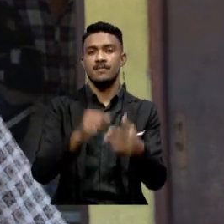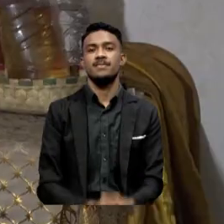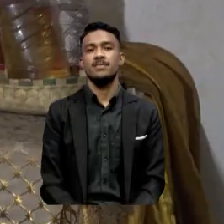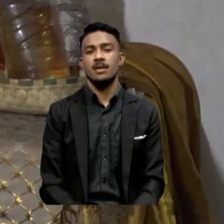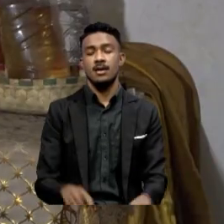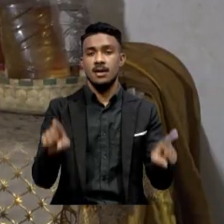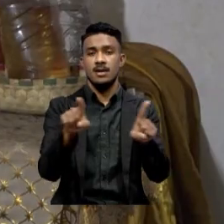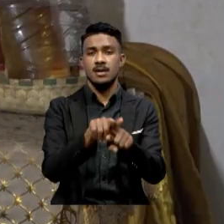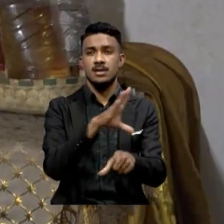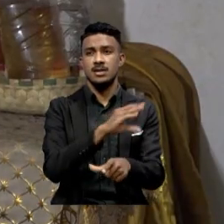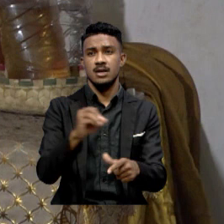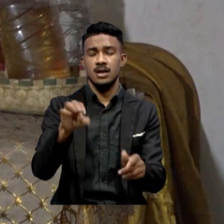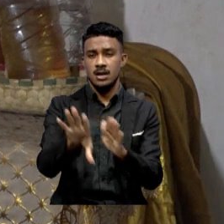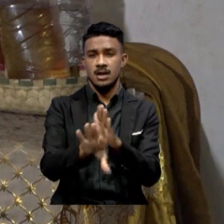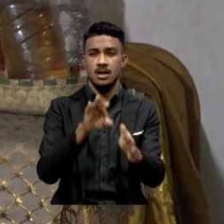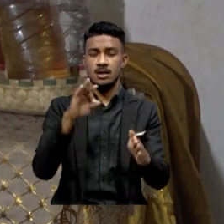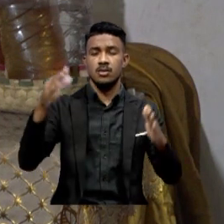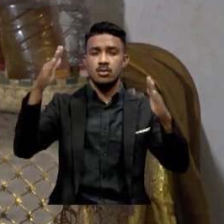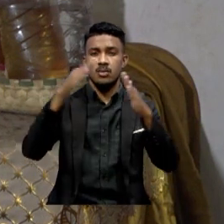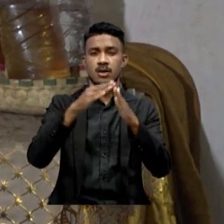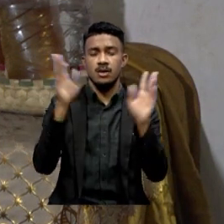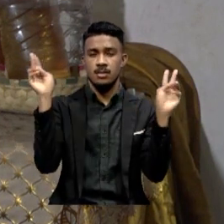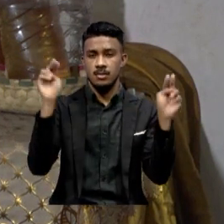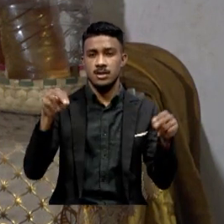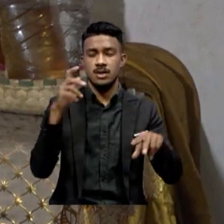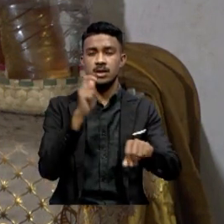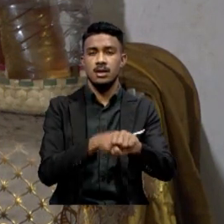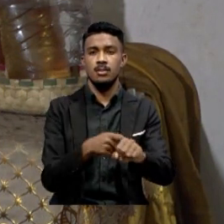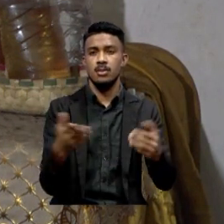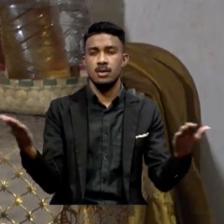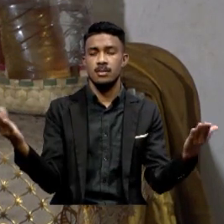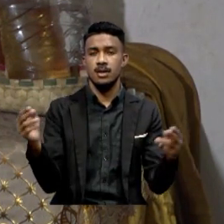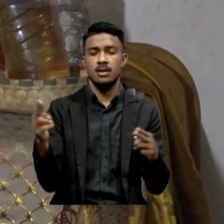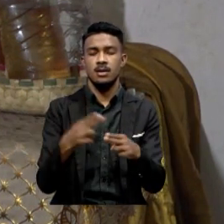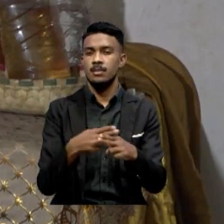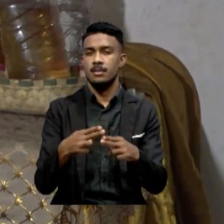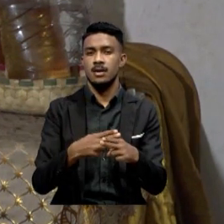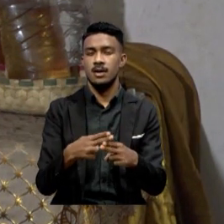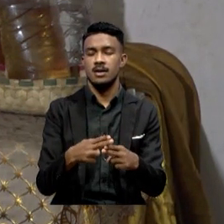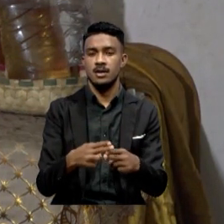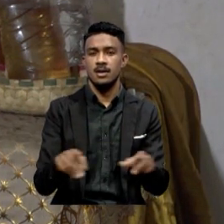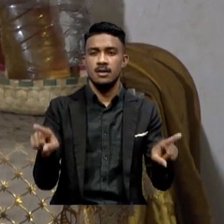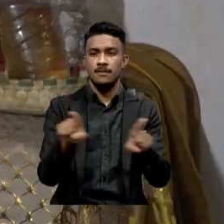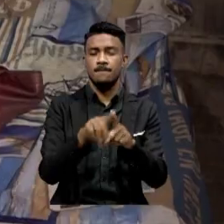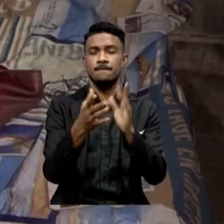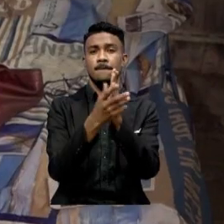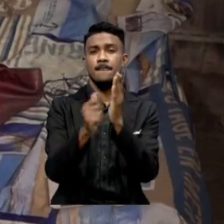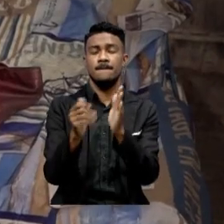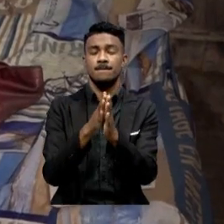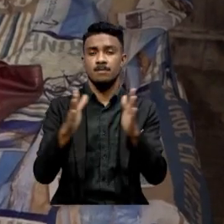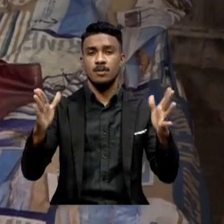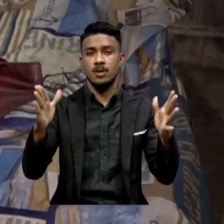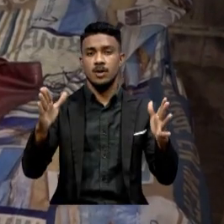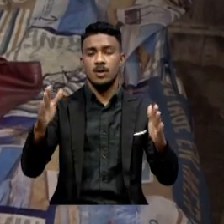kenune proses waktu hitang umane karik se presisa tempo nebe laos badak. Enquanto ia esperança bot katak umak